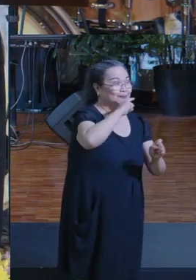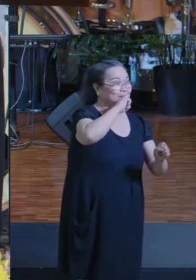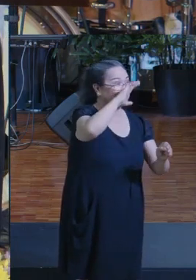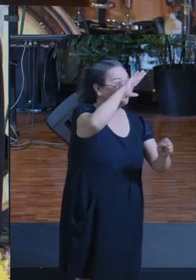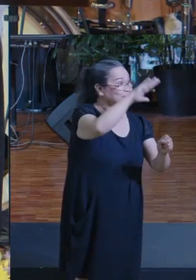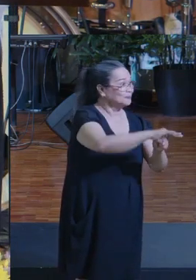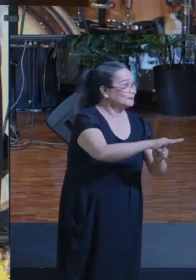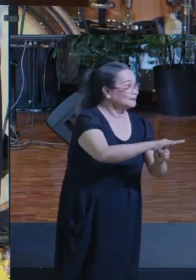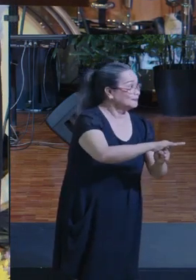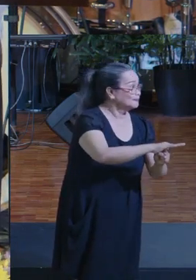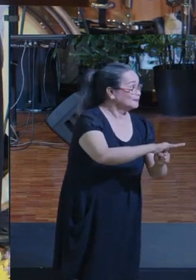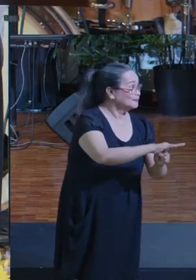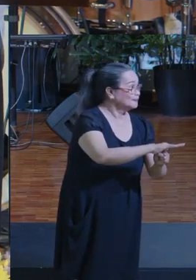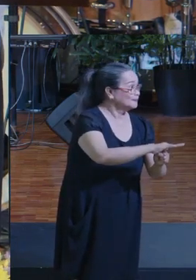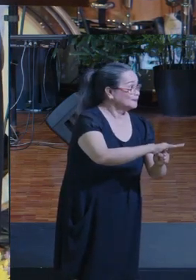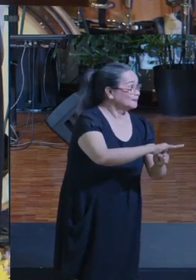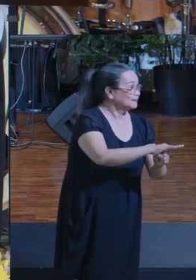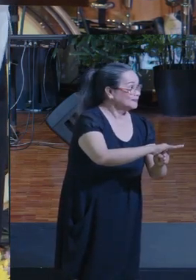kanyang